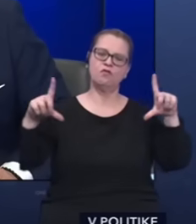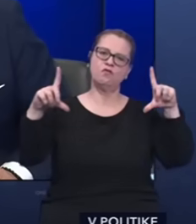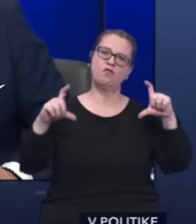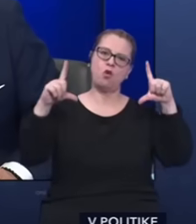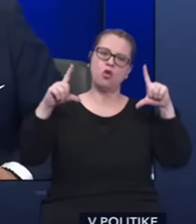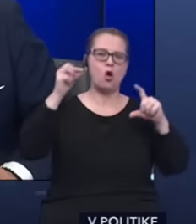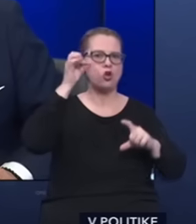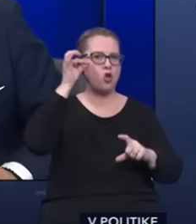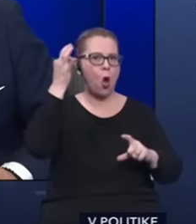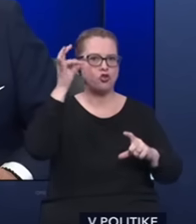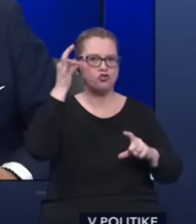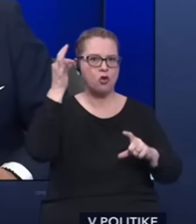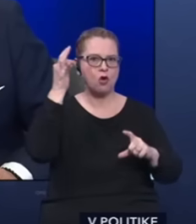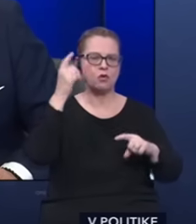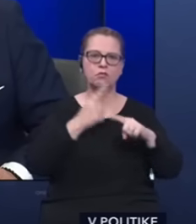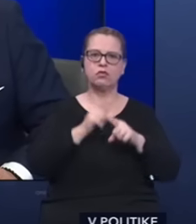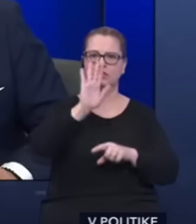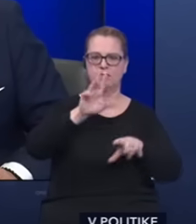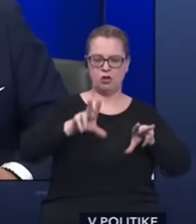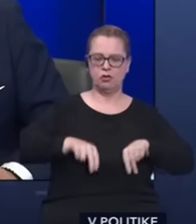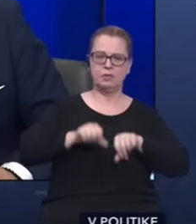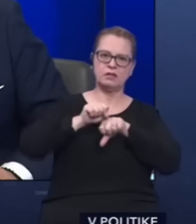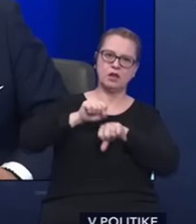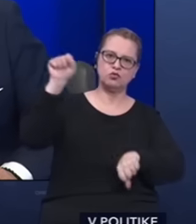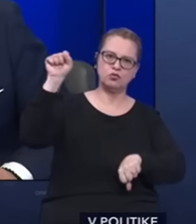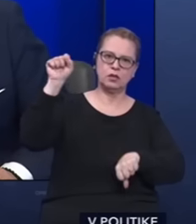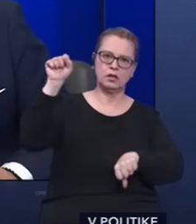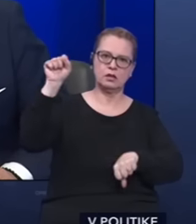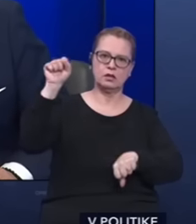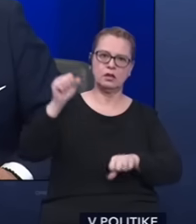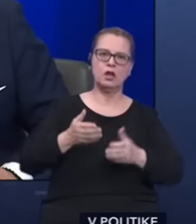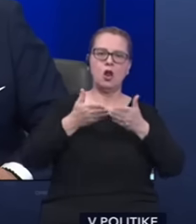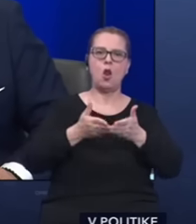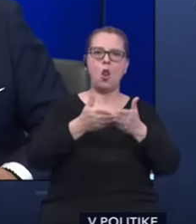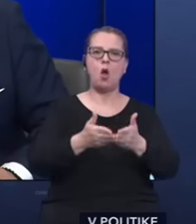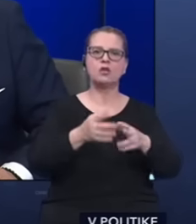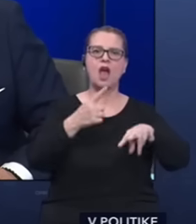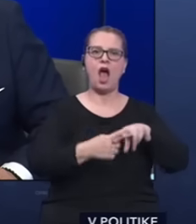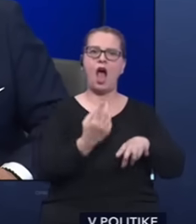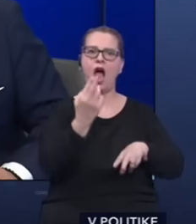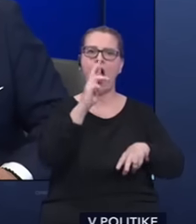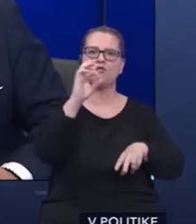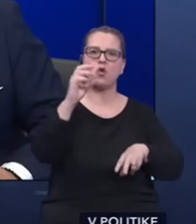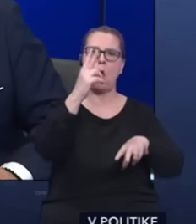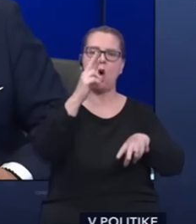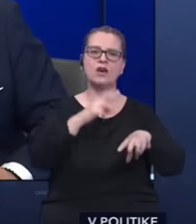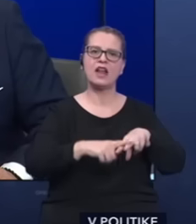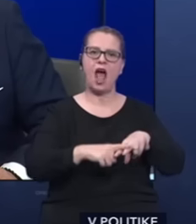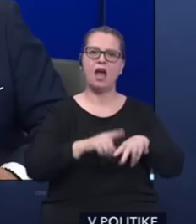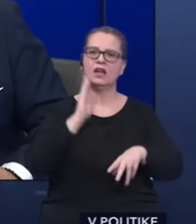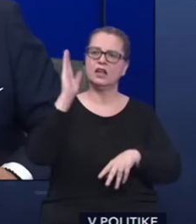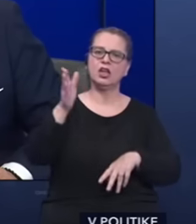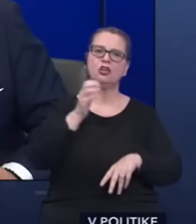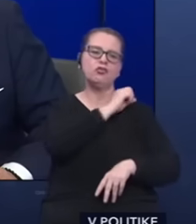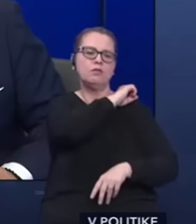a vášho predsedu Sulíka na Aurore, keď sa išli kľaňať do Petrohradu a snažili sa vybaviť